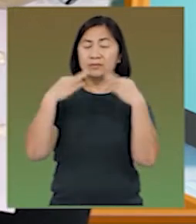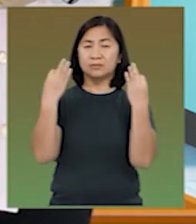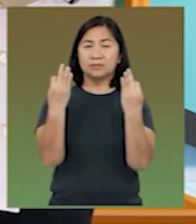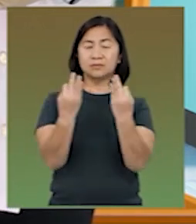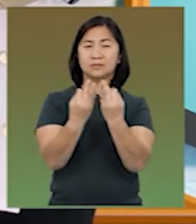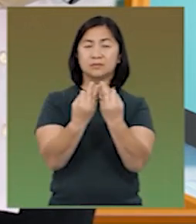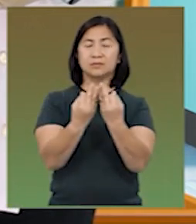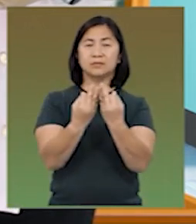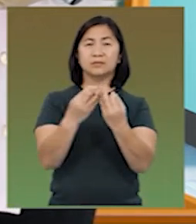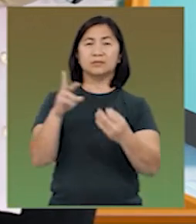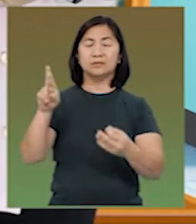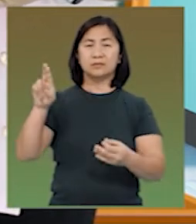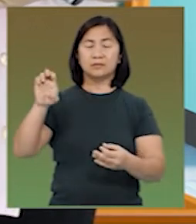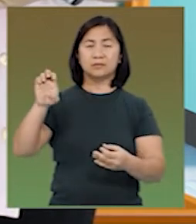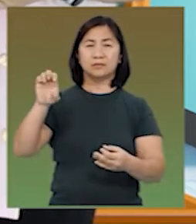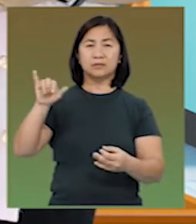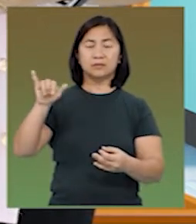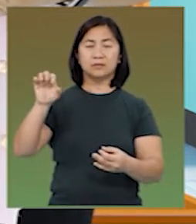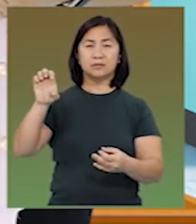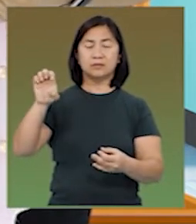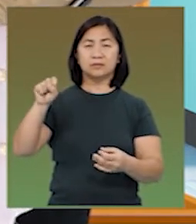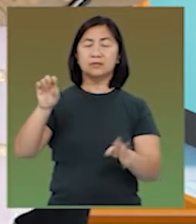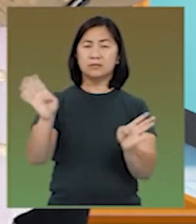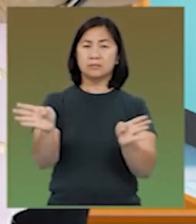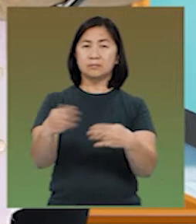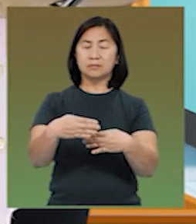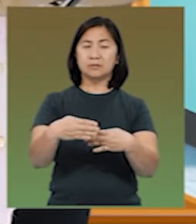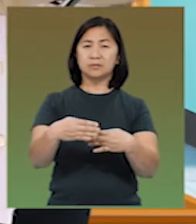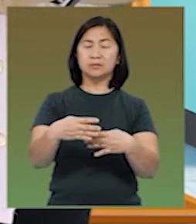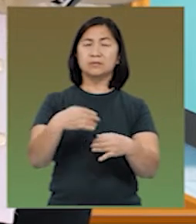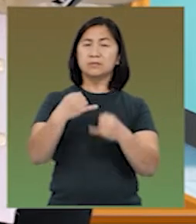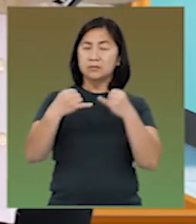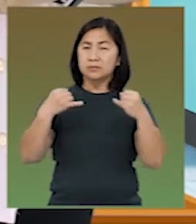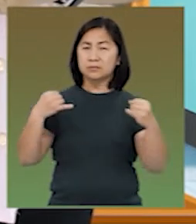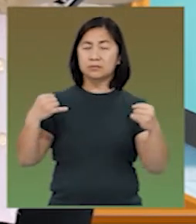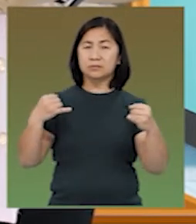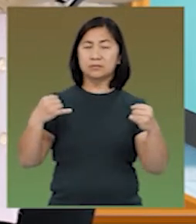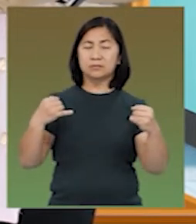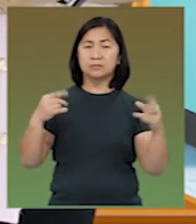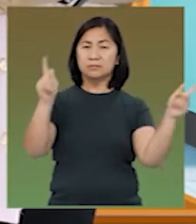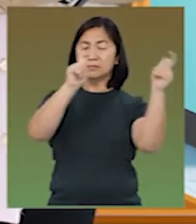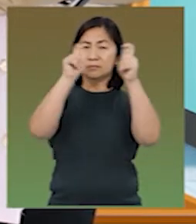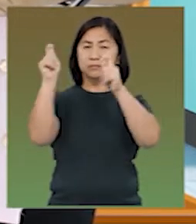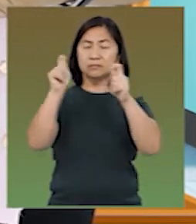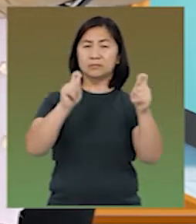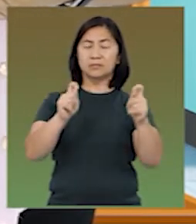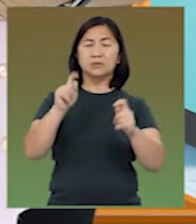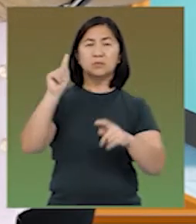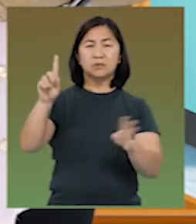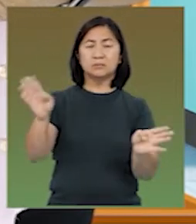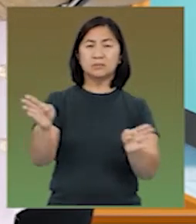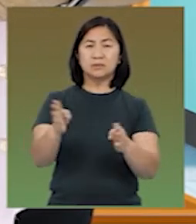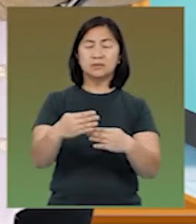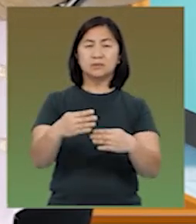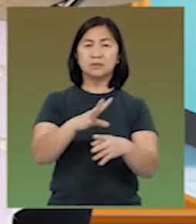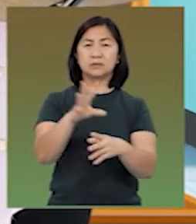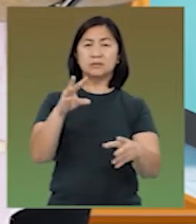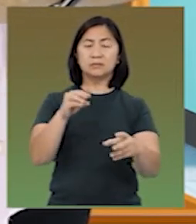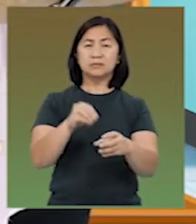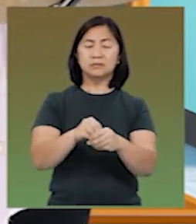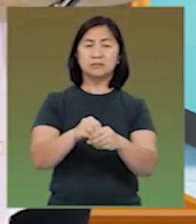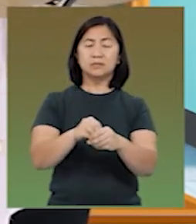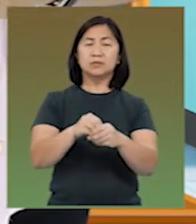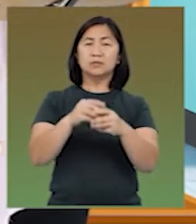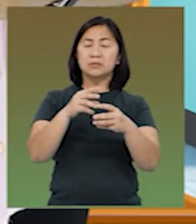Nag-donate ang Pamilya Reyes ng isang kahon ng noodles sa mga sinalanta ng bagyo. Ang laman ng isang kahon